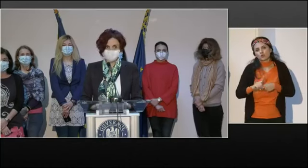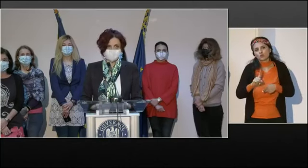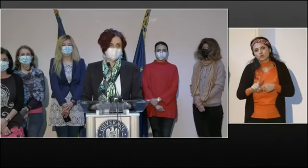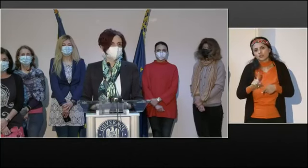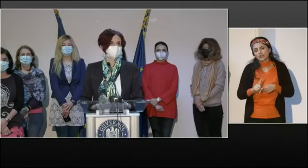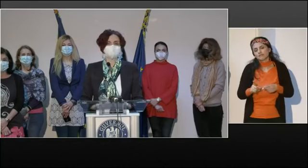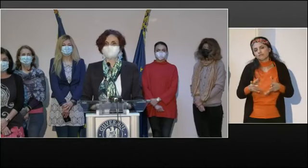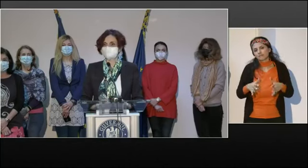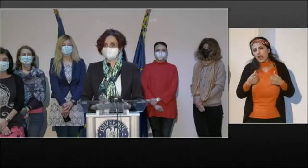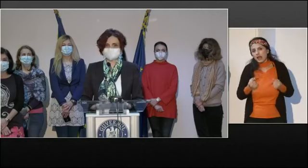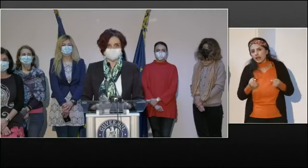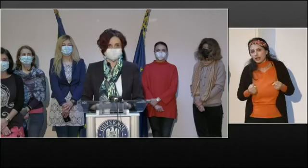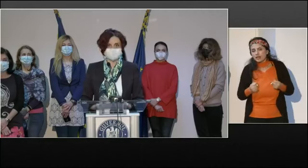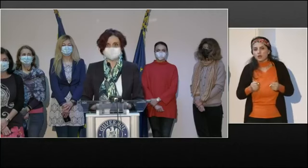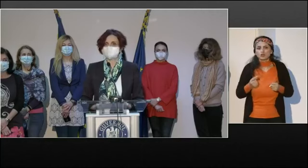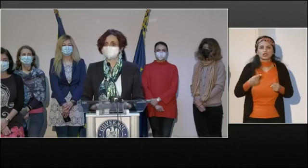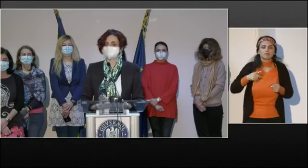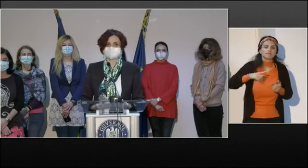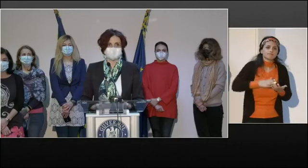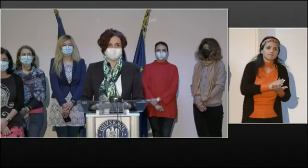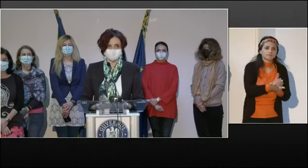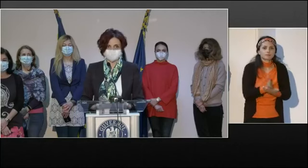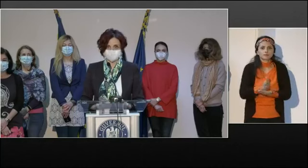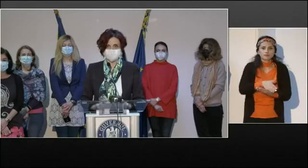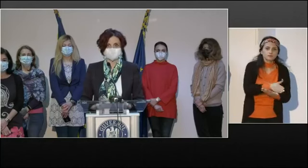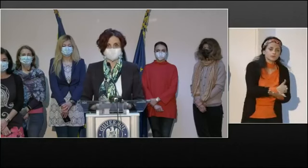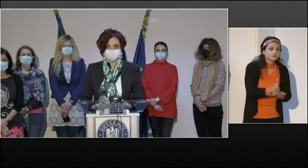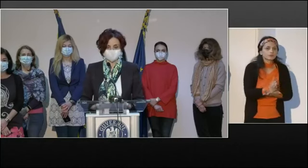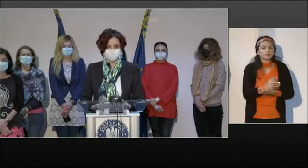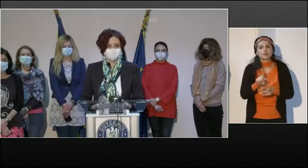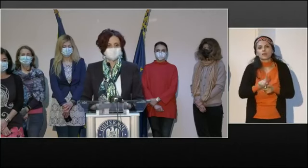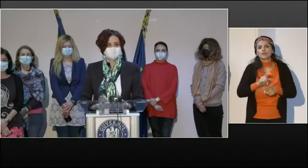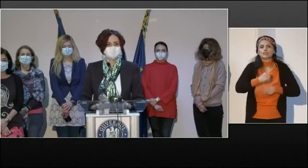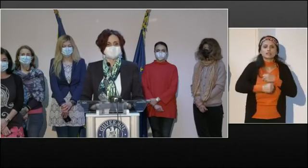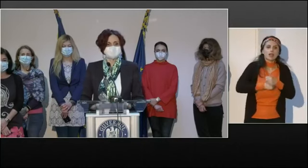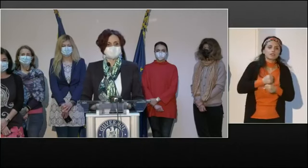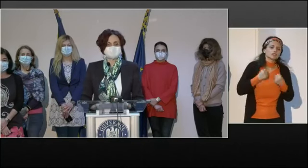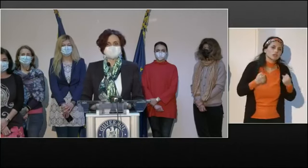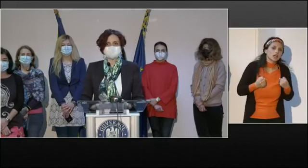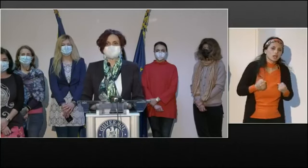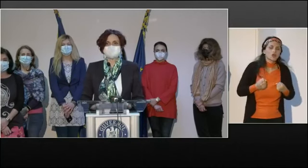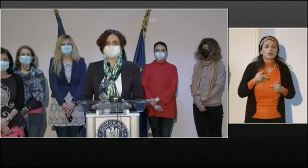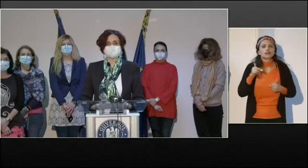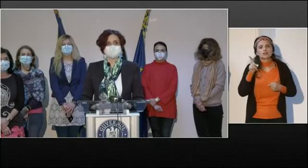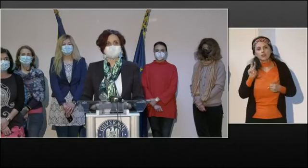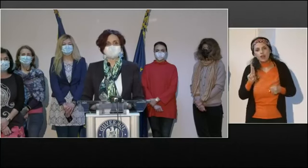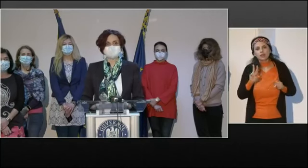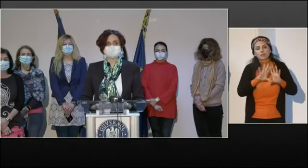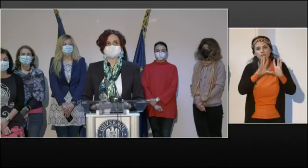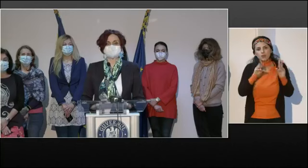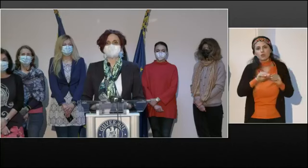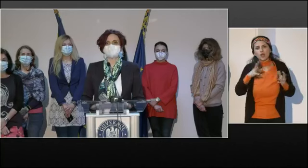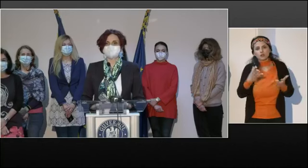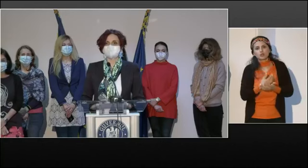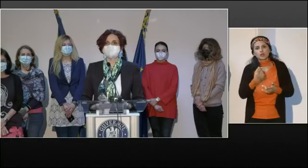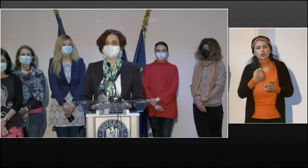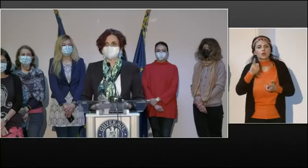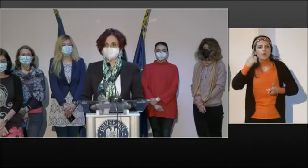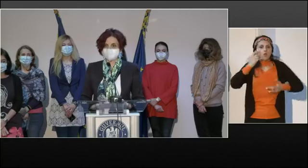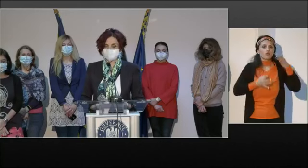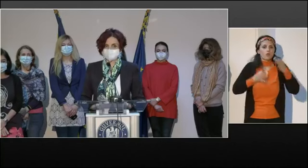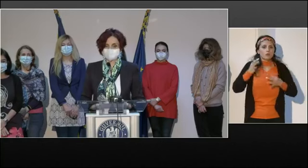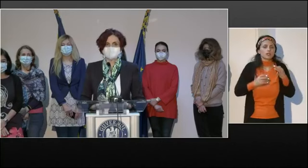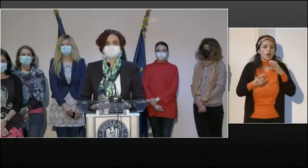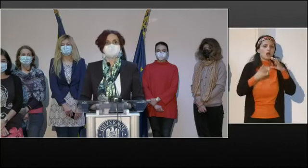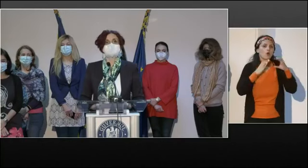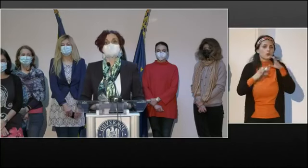caleidoscopice ce difera de la o directie la alta și de la un serviciu la altul dar impreuna vom reusi sa gasim o formula